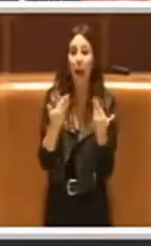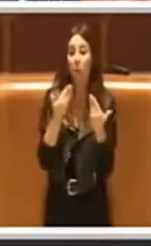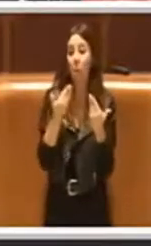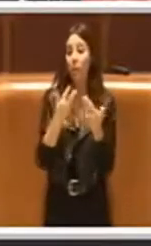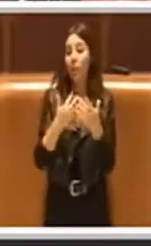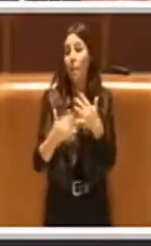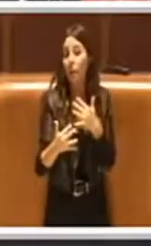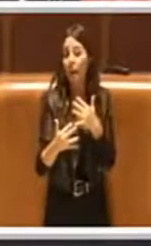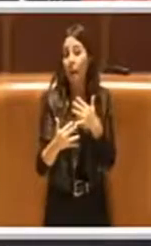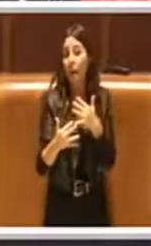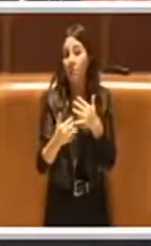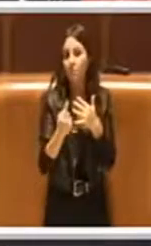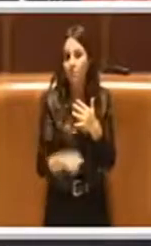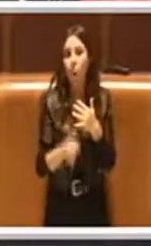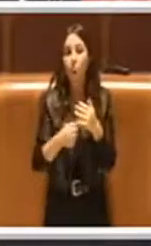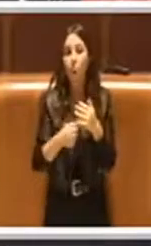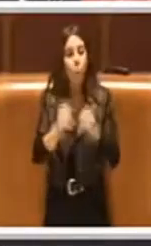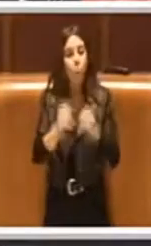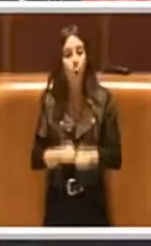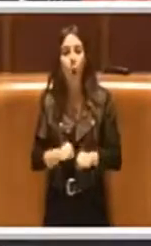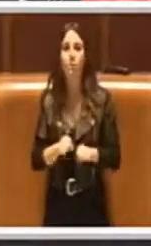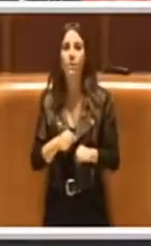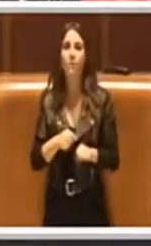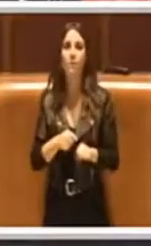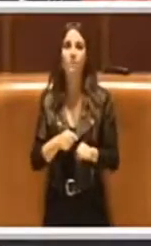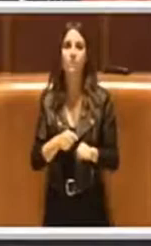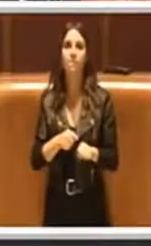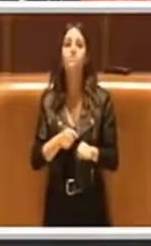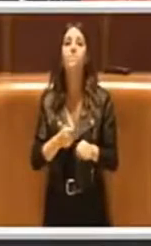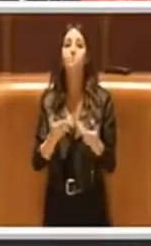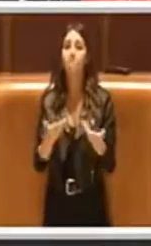potranno essere approvati e